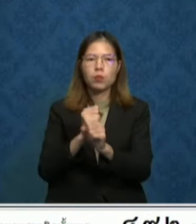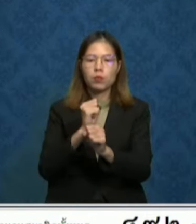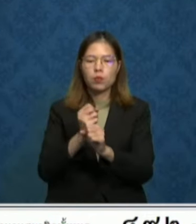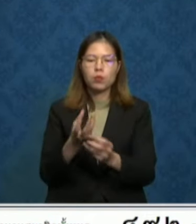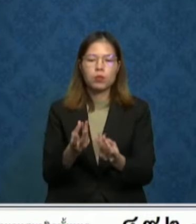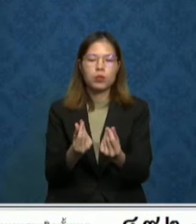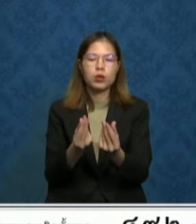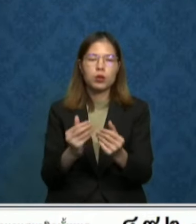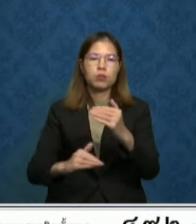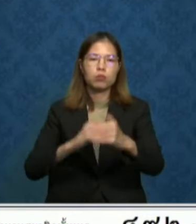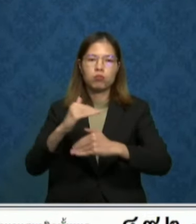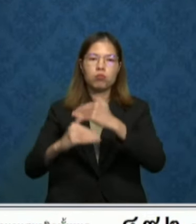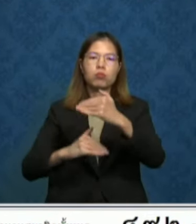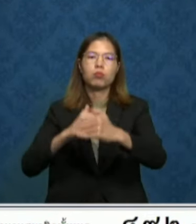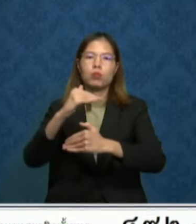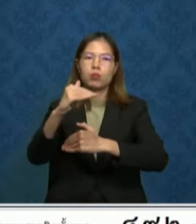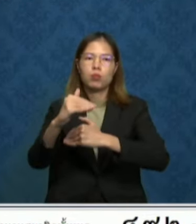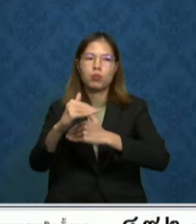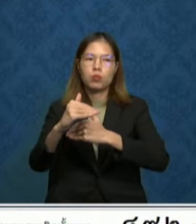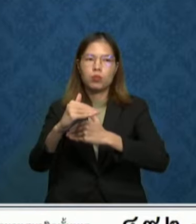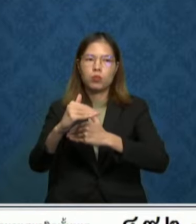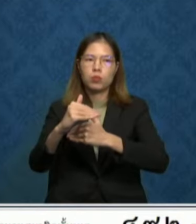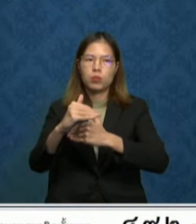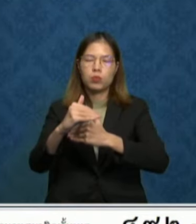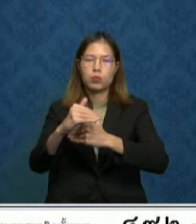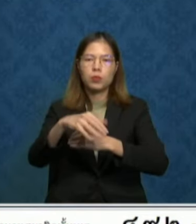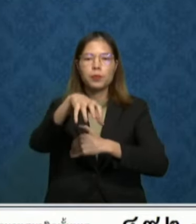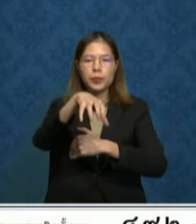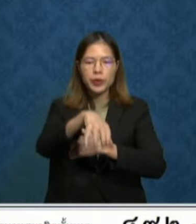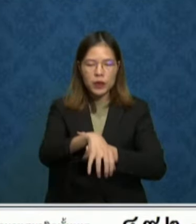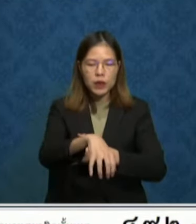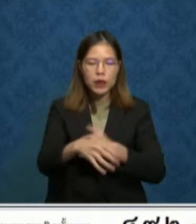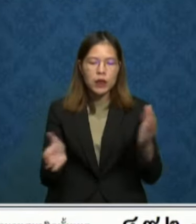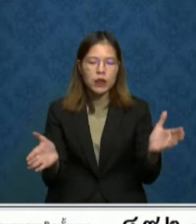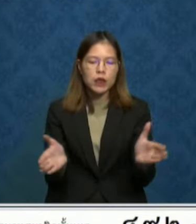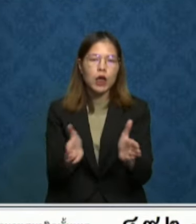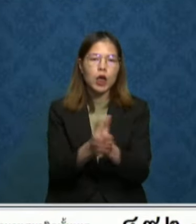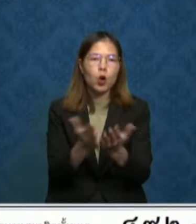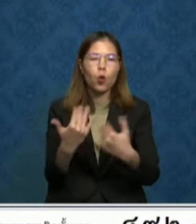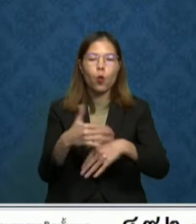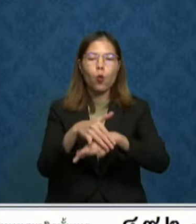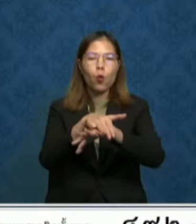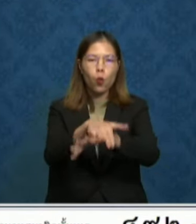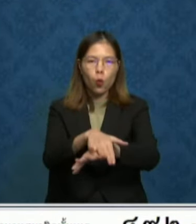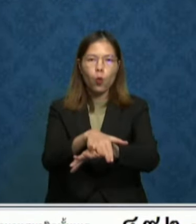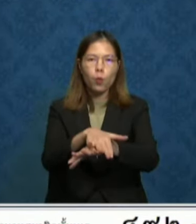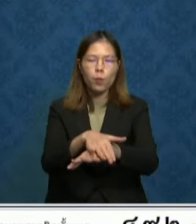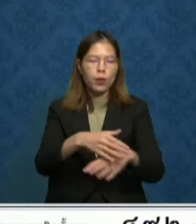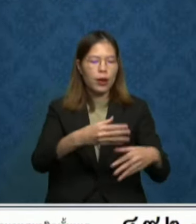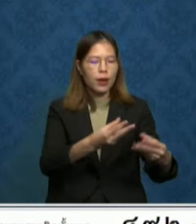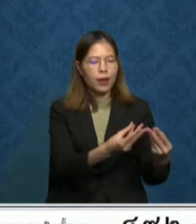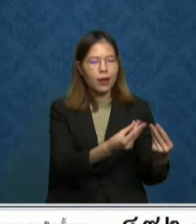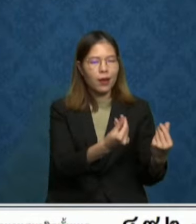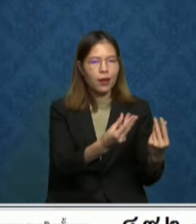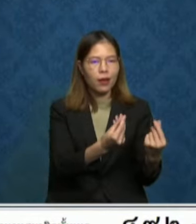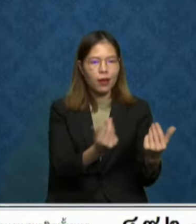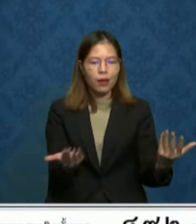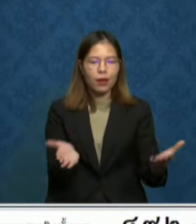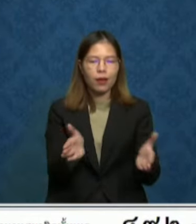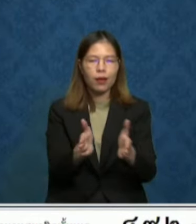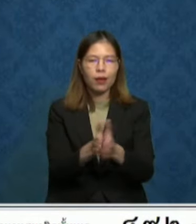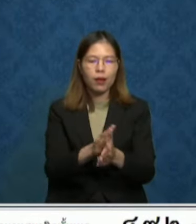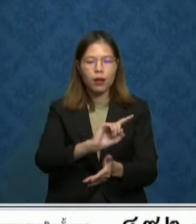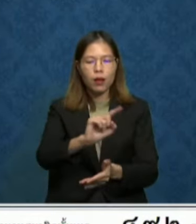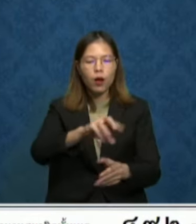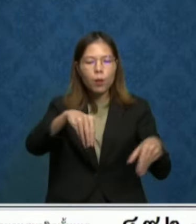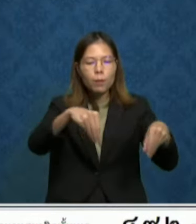รรรมทดินพรุจุดให้เป็สวนสาธรรรณะที่แงให่ของพน้อง ประชาชน ชาวควลง แลลเว็กลายเขียงทดผู้จูดนี้คร